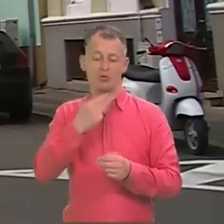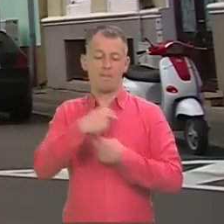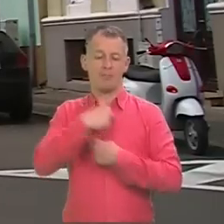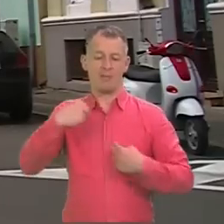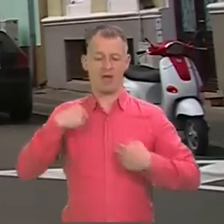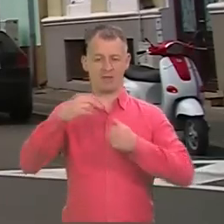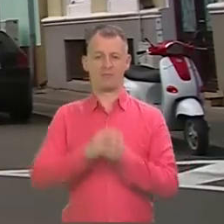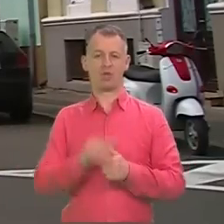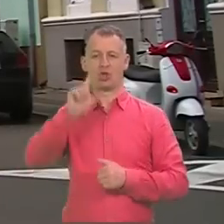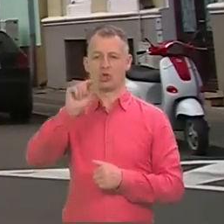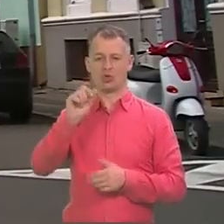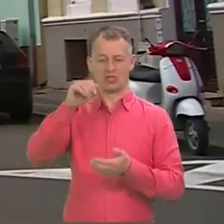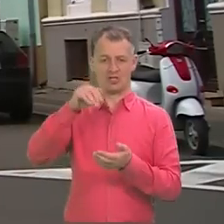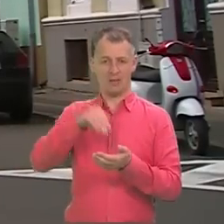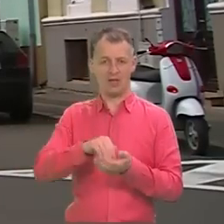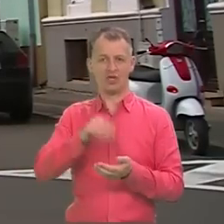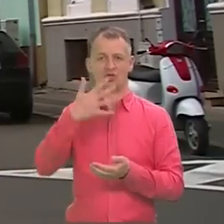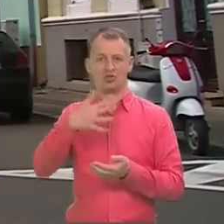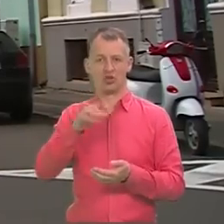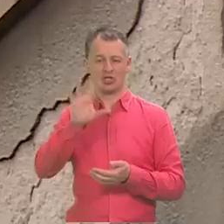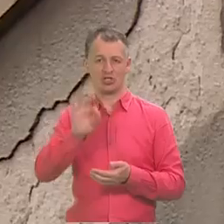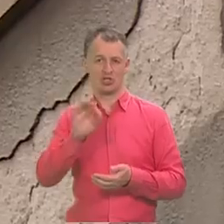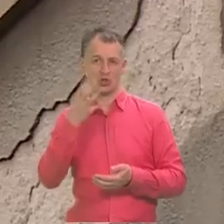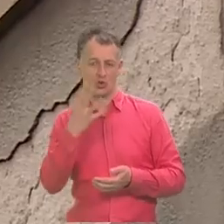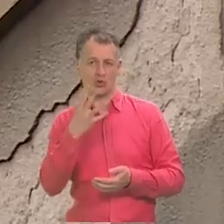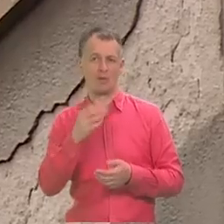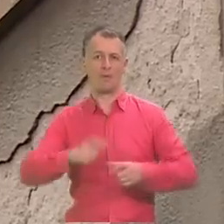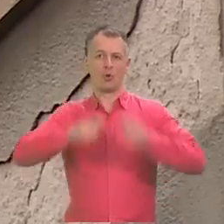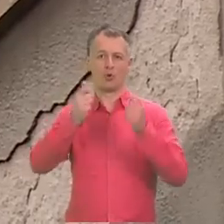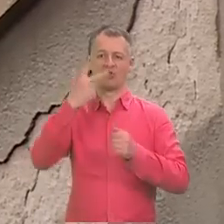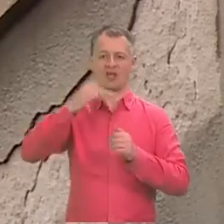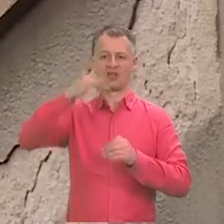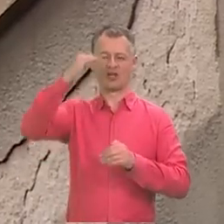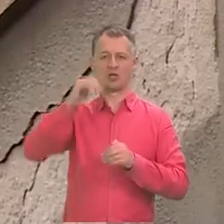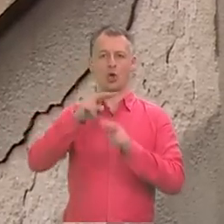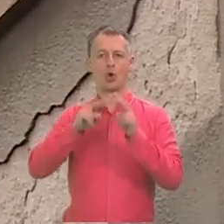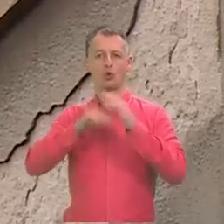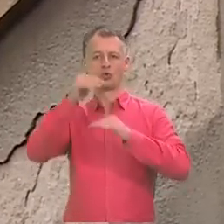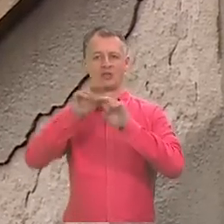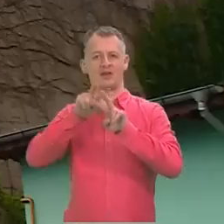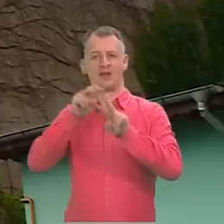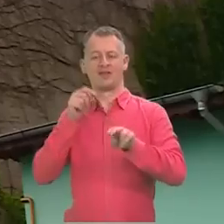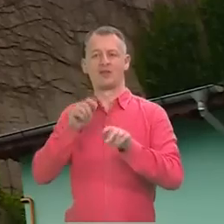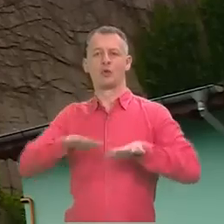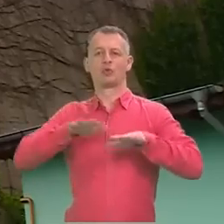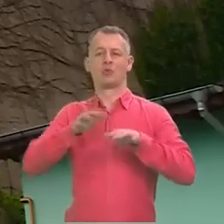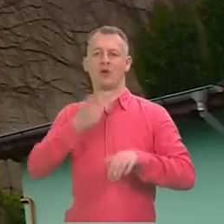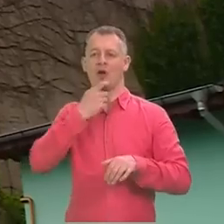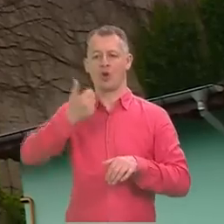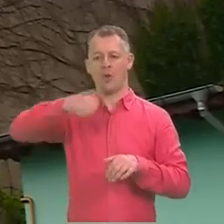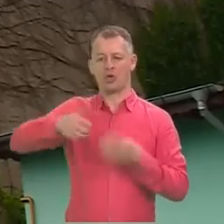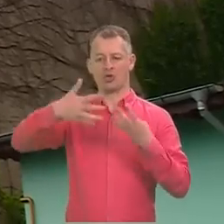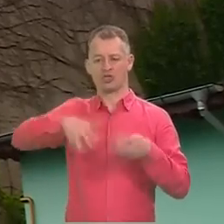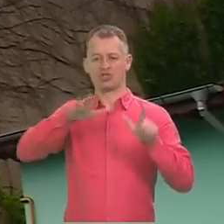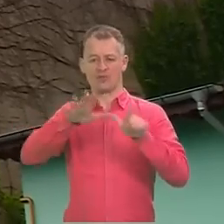Vorbind de 20.252 de blocuri cu cel puțin 3 etaje, care au fost construite înainte de cutremurul din 77. Inițial, acestea vor